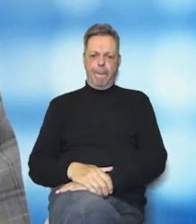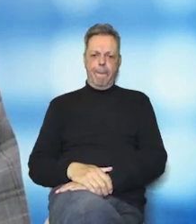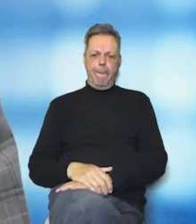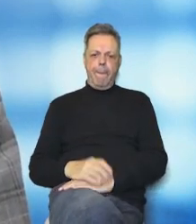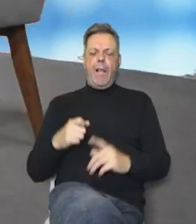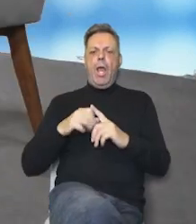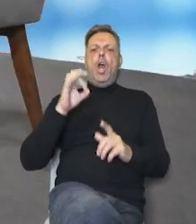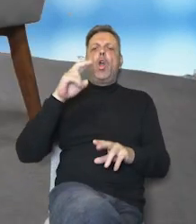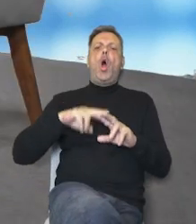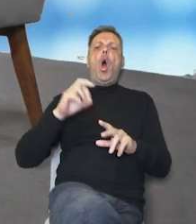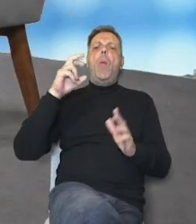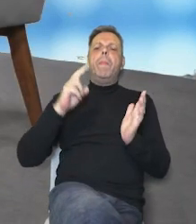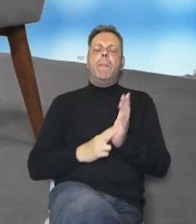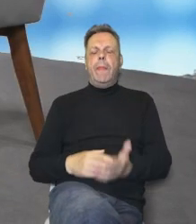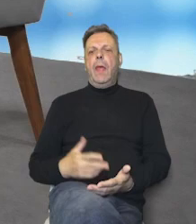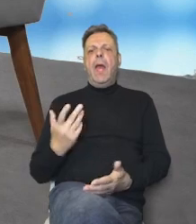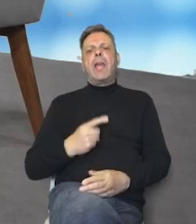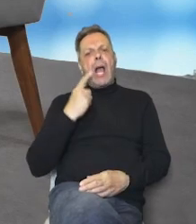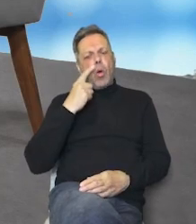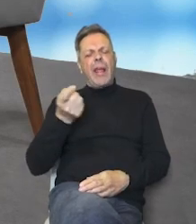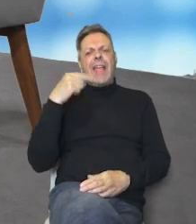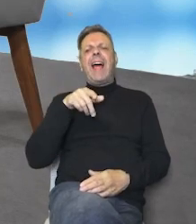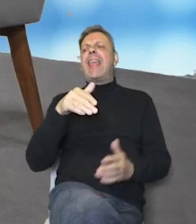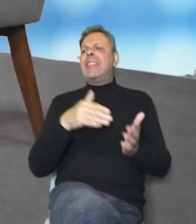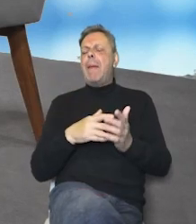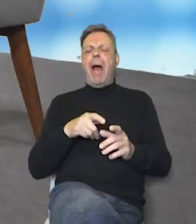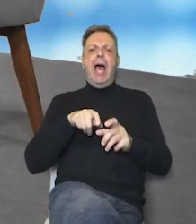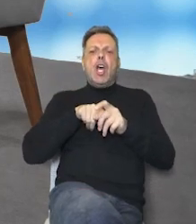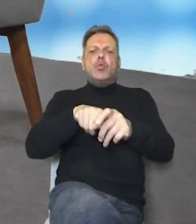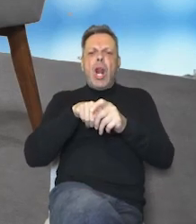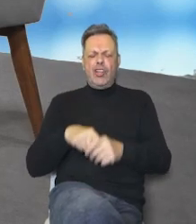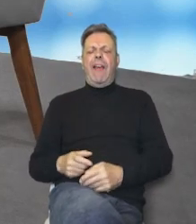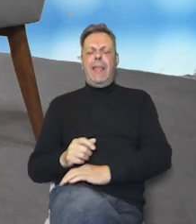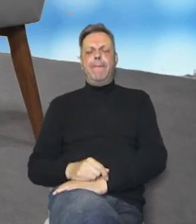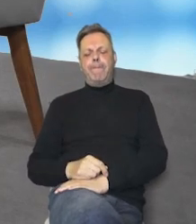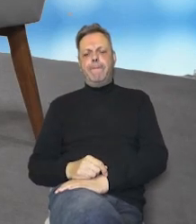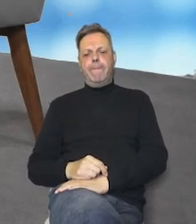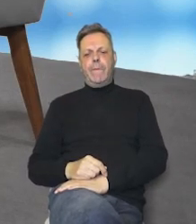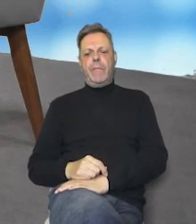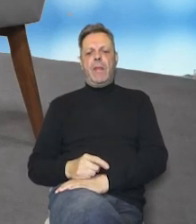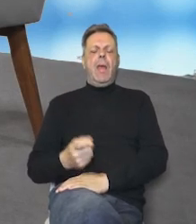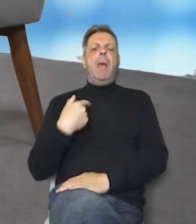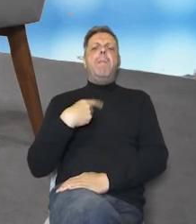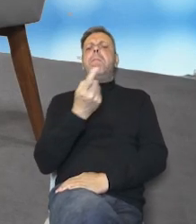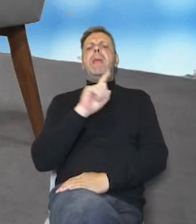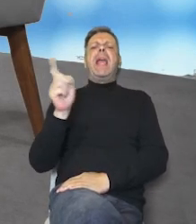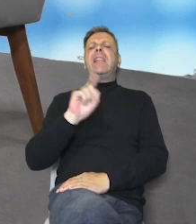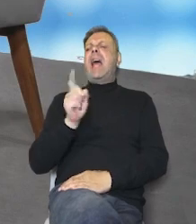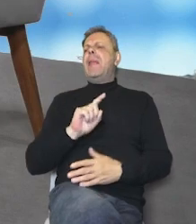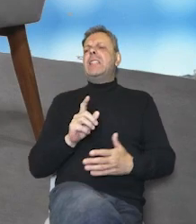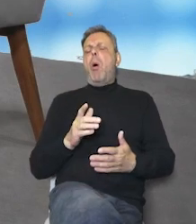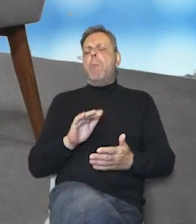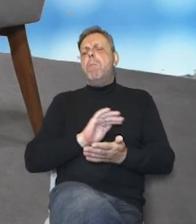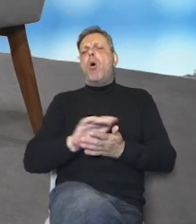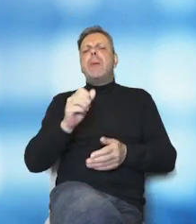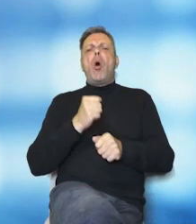Kohom, udruga, kako gleda? Treba li to surađivati međusobno? Pa nikada nismo se bavili posebno